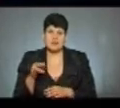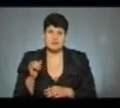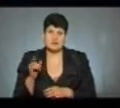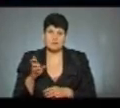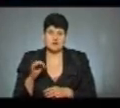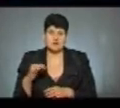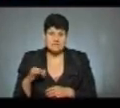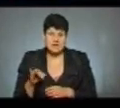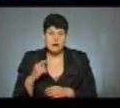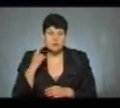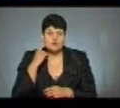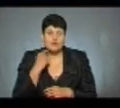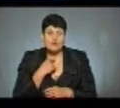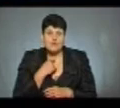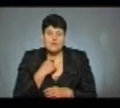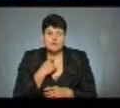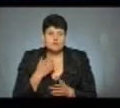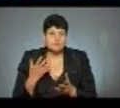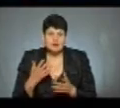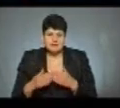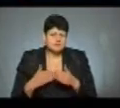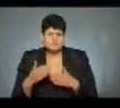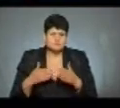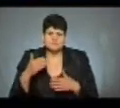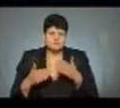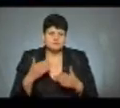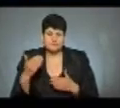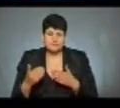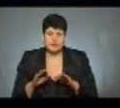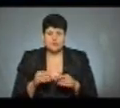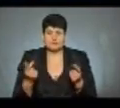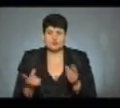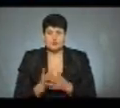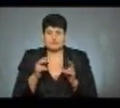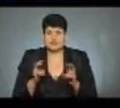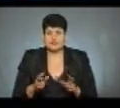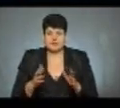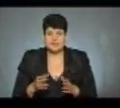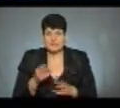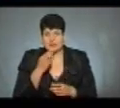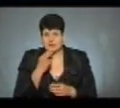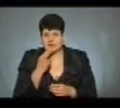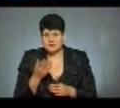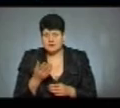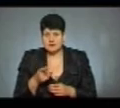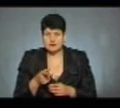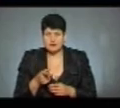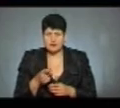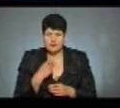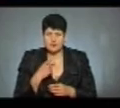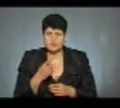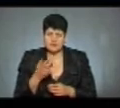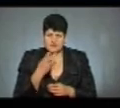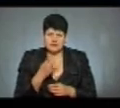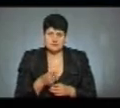голос. І потім якось воно пішло і поїхало. Потім ми просто знову сиділи собі, там їли. Я приніс, кажу, дивись, що я